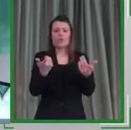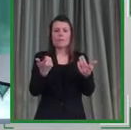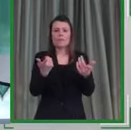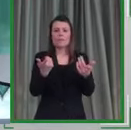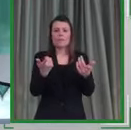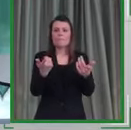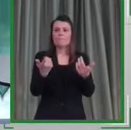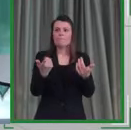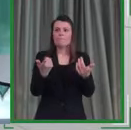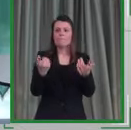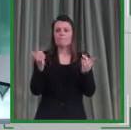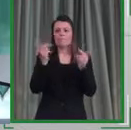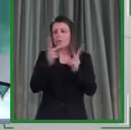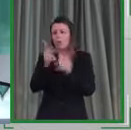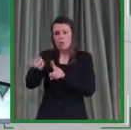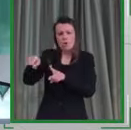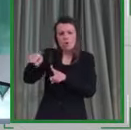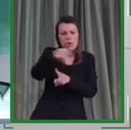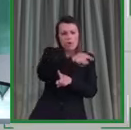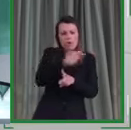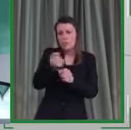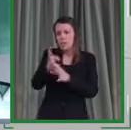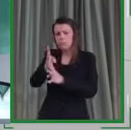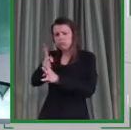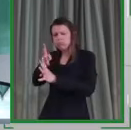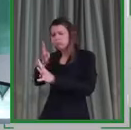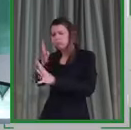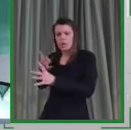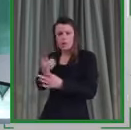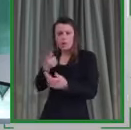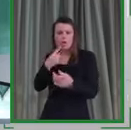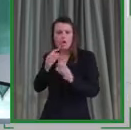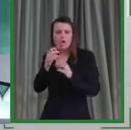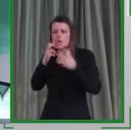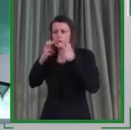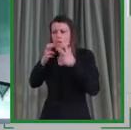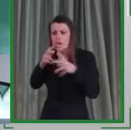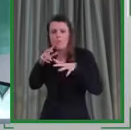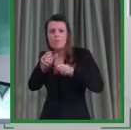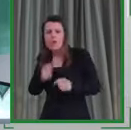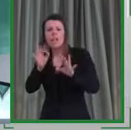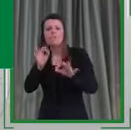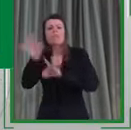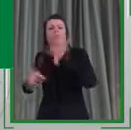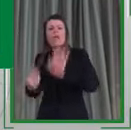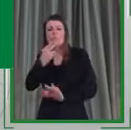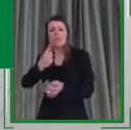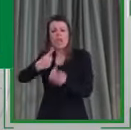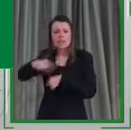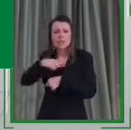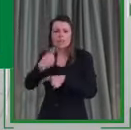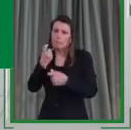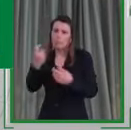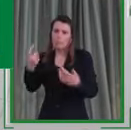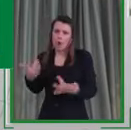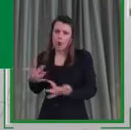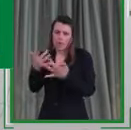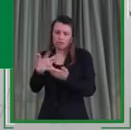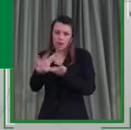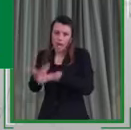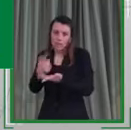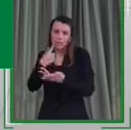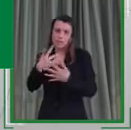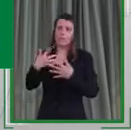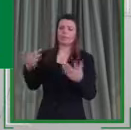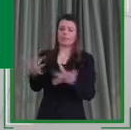importante così forte ha neanche sulle nostre terapie intensive il numero dei decessi è sempre il dato più